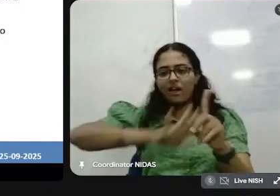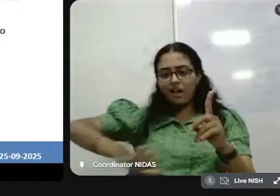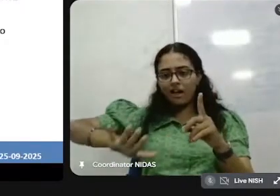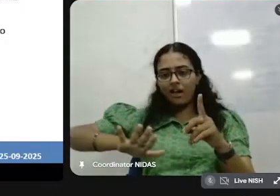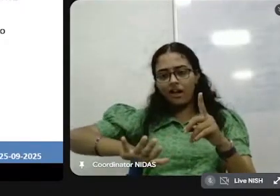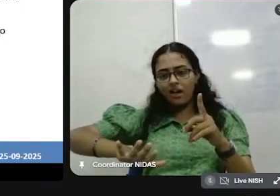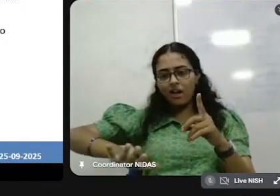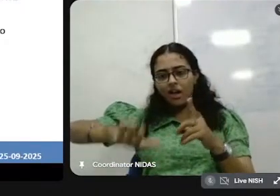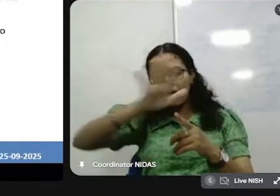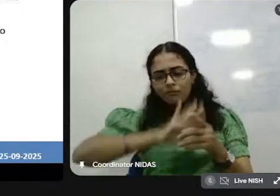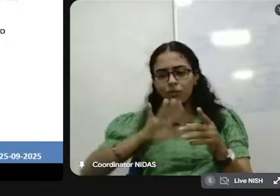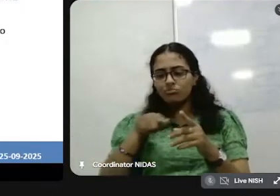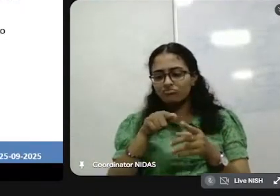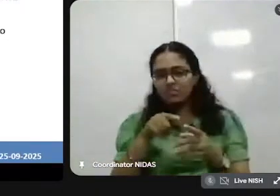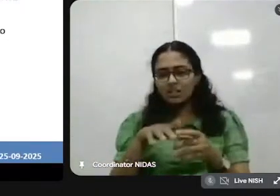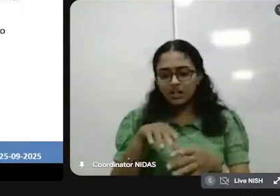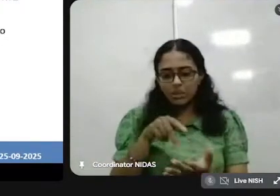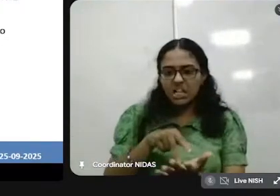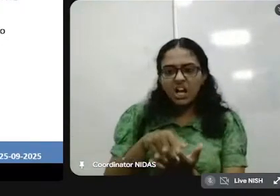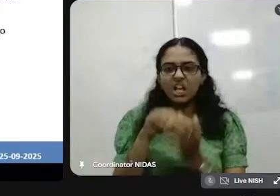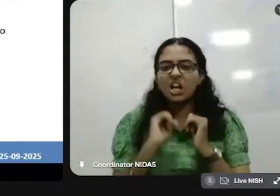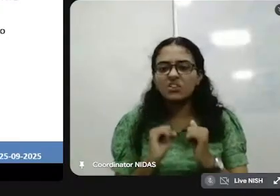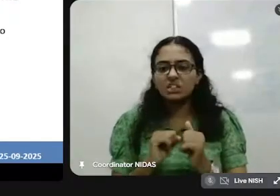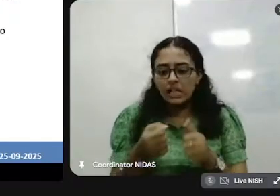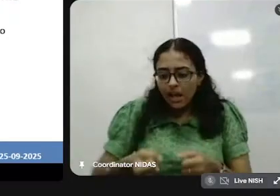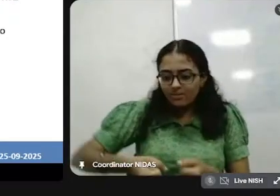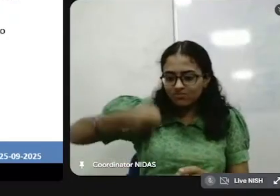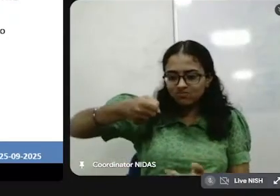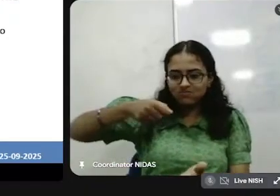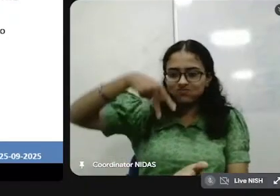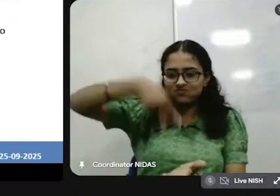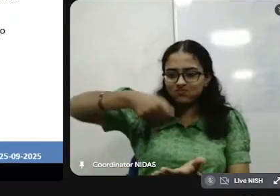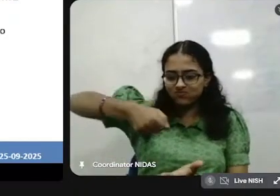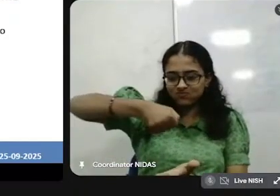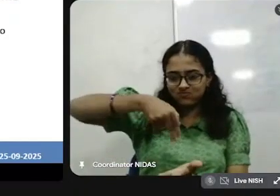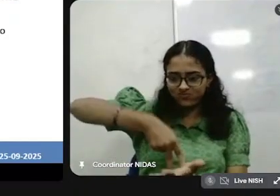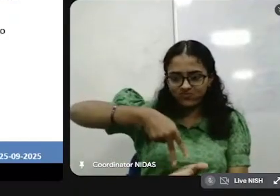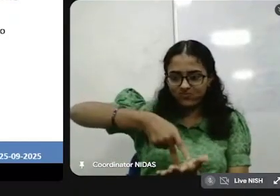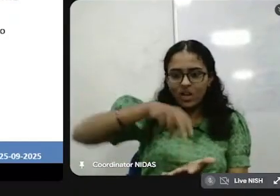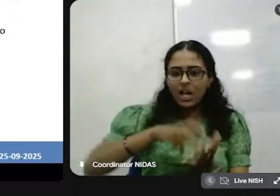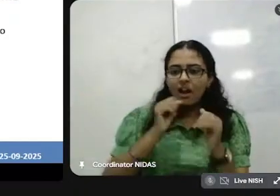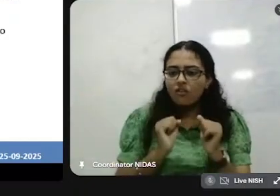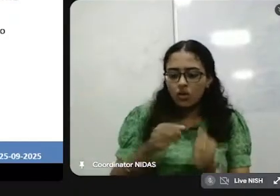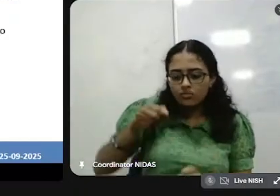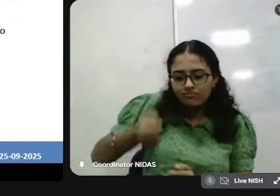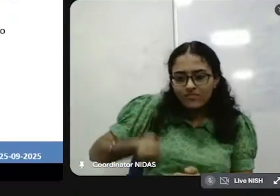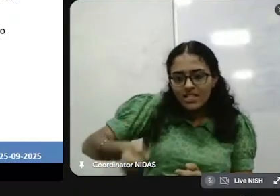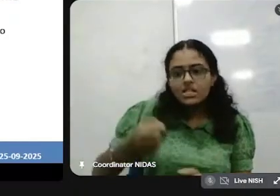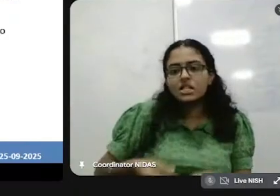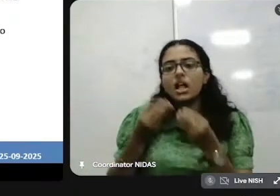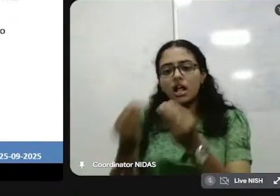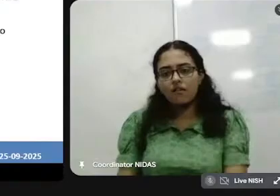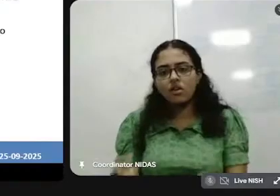ഉദാഹരണം പറയുകയാണെങ്കിൽ നടക്കാൻ ബുദ്ധിമുട്ടായെങ്കിൽ ചിലപ്പോൾ നമ്മളോട് വാക്കിംഗ് സ്റ്റിക്ക് യൂസ് ചെയ്യാനായിട്ട് പറയാം, അല്ലെ നമ്മുടെ വീടും സാഹചര്യങ്ങളും അവർക്ക്